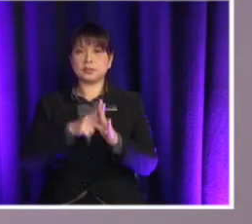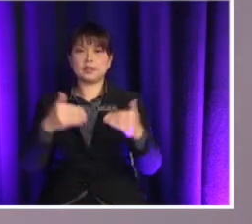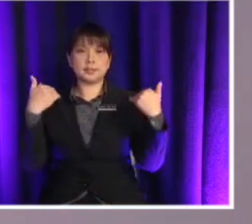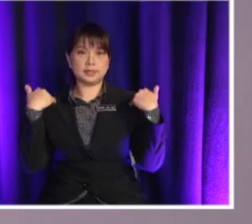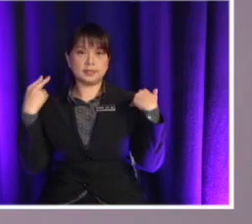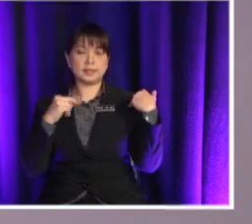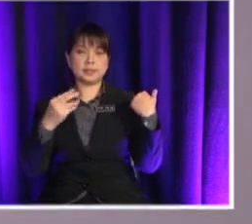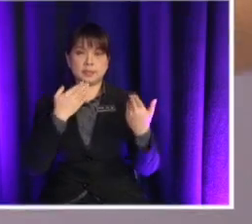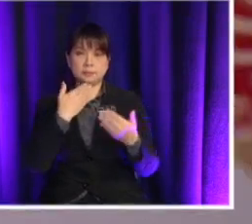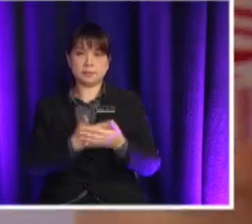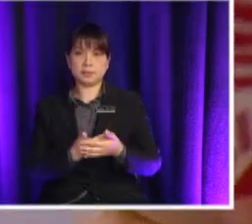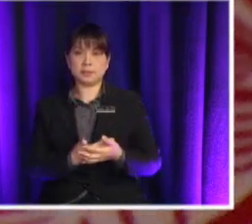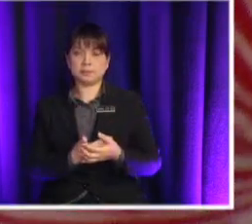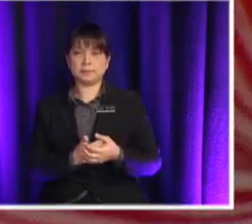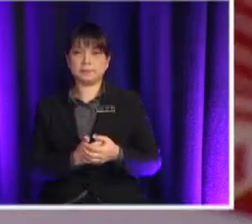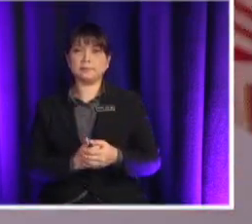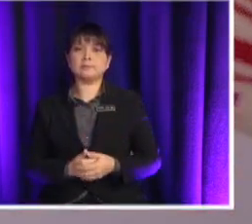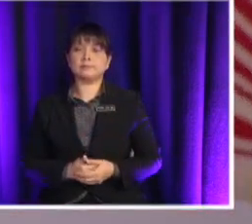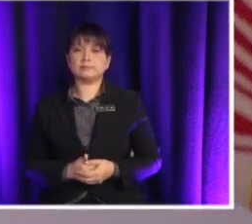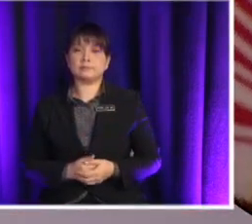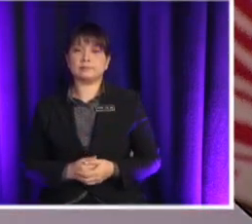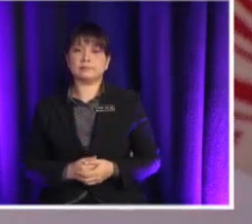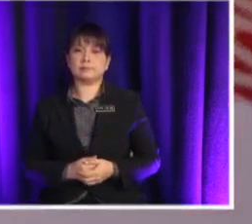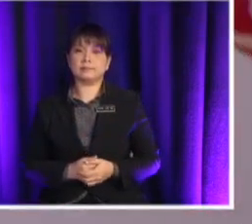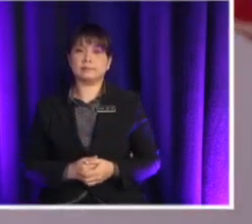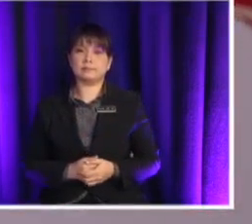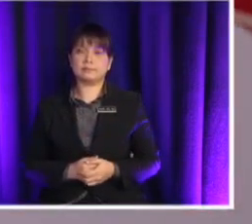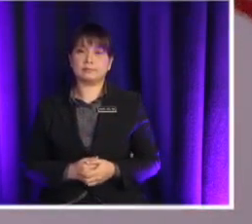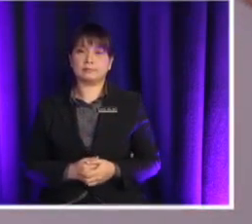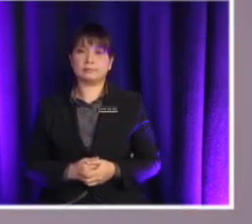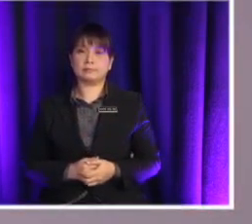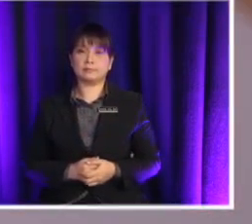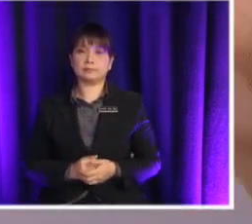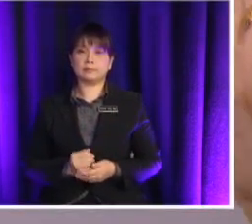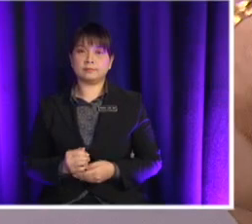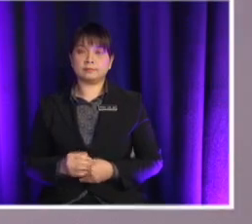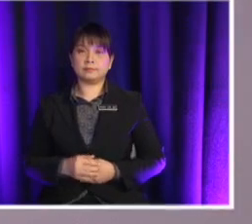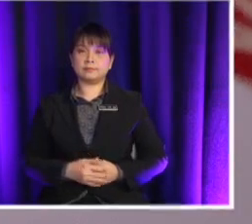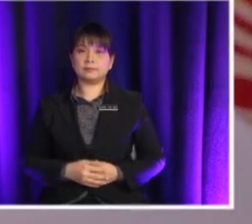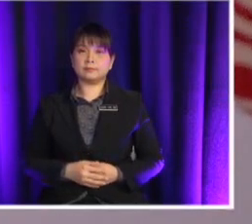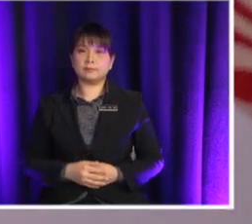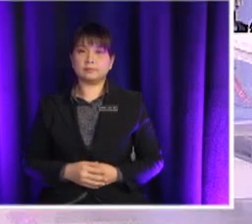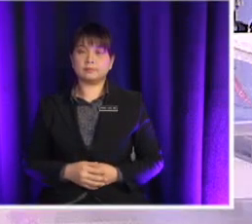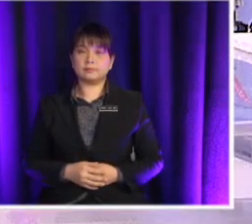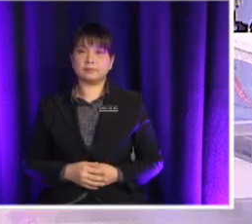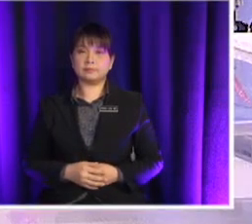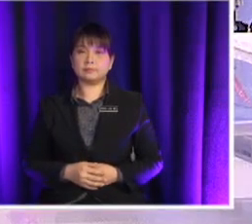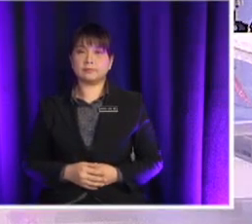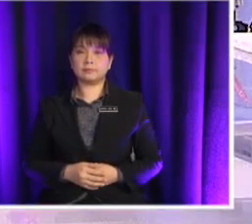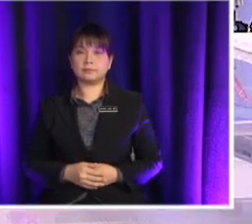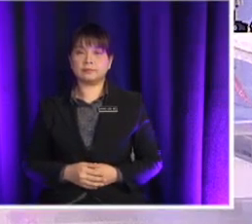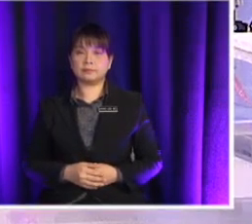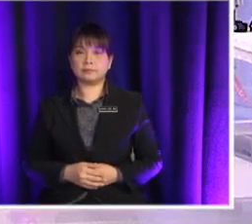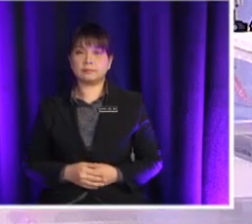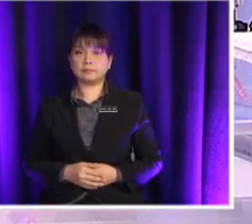baik. Diod kita ni tadi, diod ni tadi ini ada polariti, yang perintang ni tadi tidak ada polariti. Kita boleh sambung saja